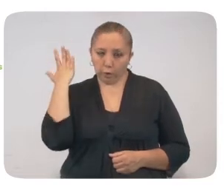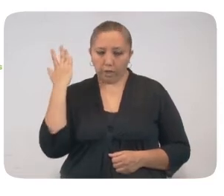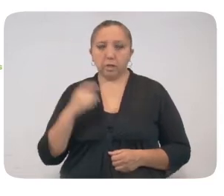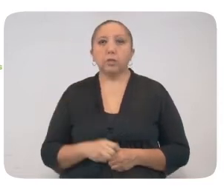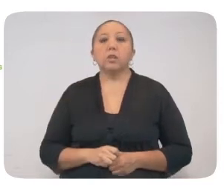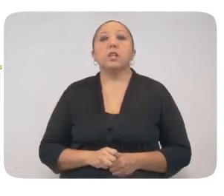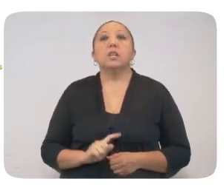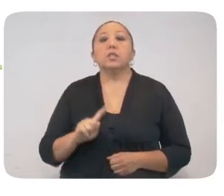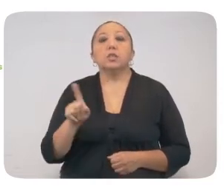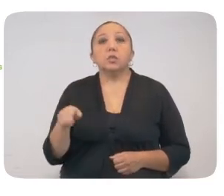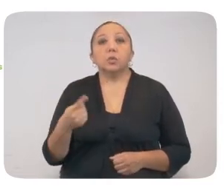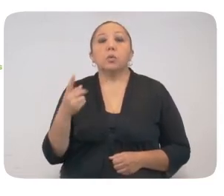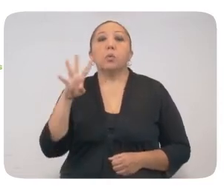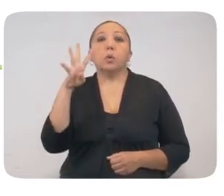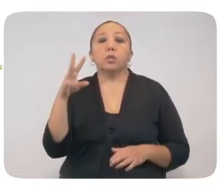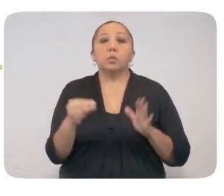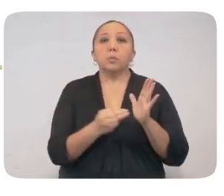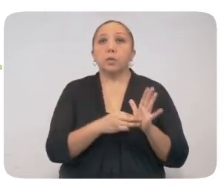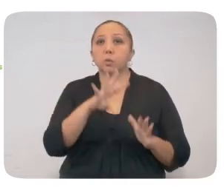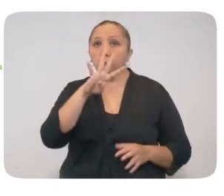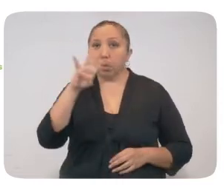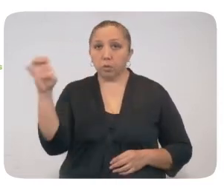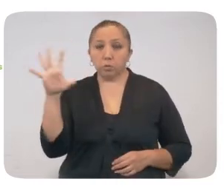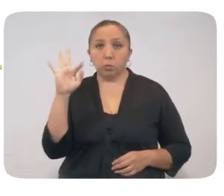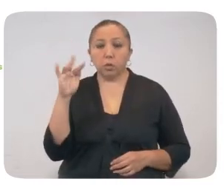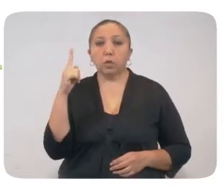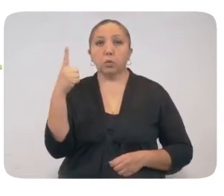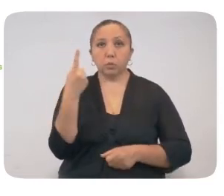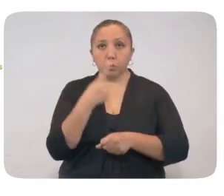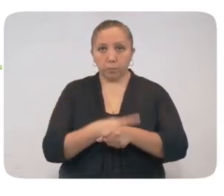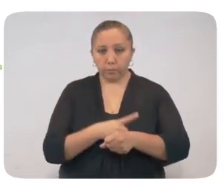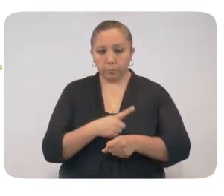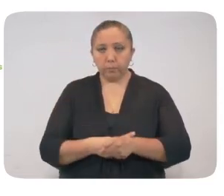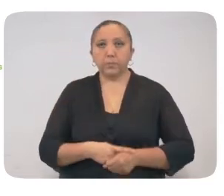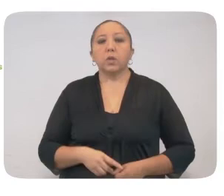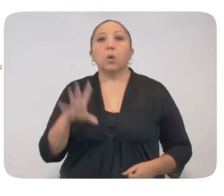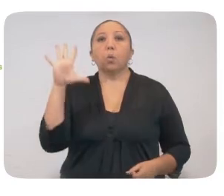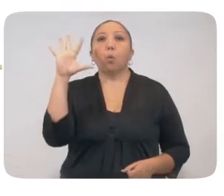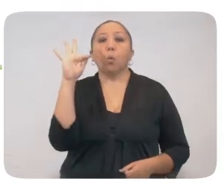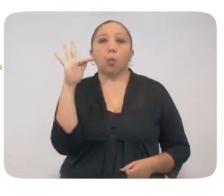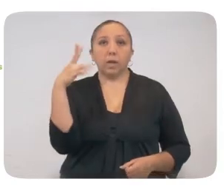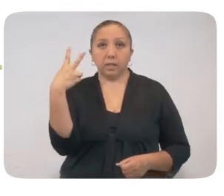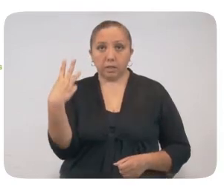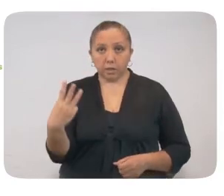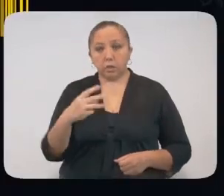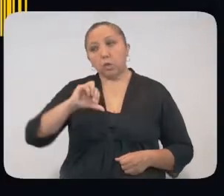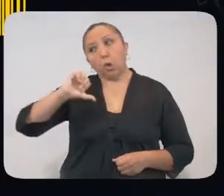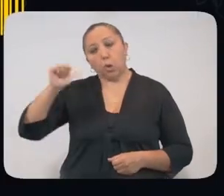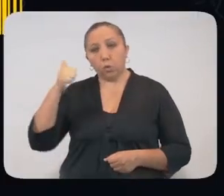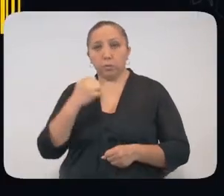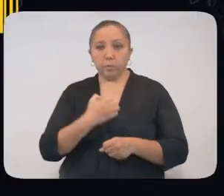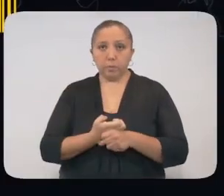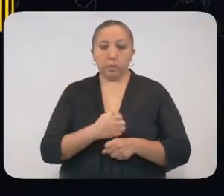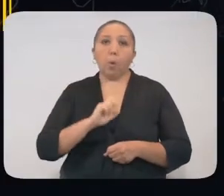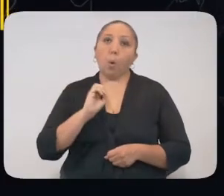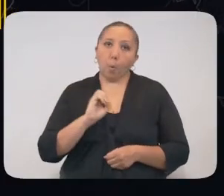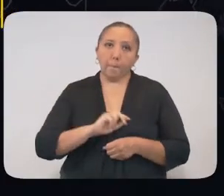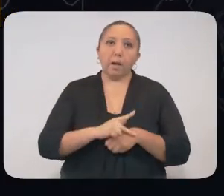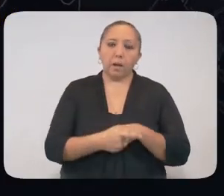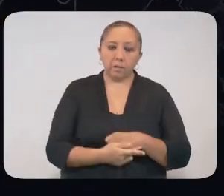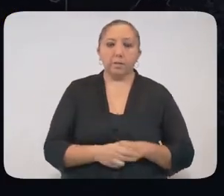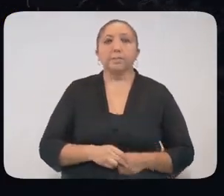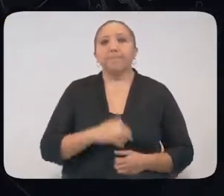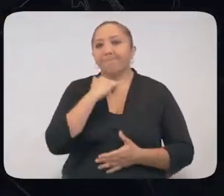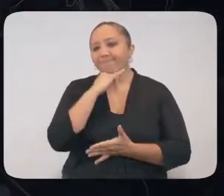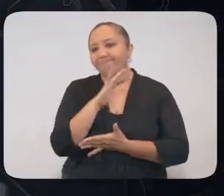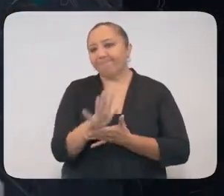chik pahakti le kohanilo. Huntul kolel 67 hapti tek al debe nega su kahal. Anchahanti talamil tu presión. Beishan kohanil tu